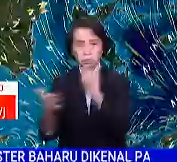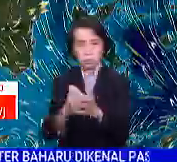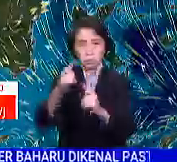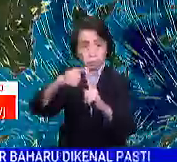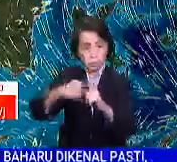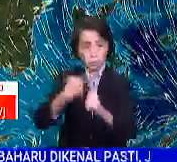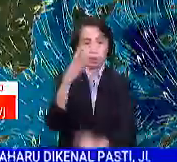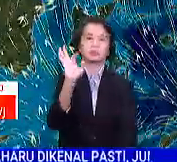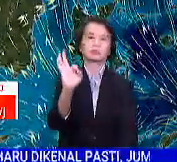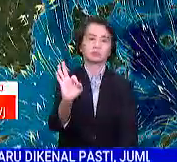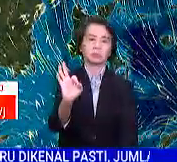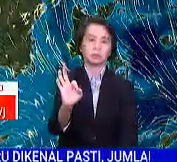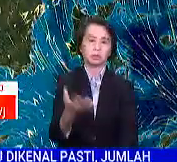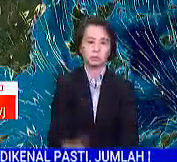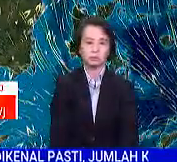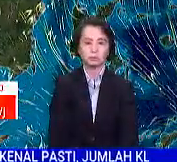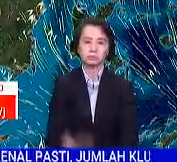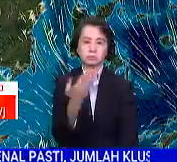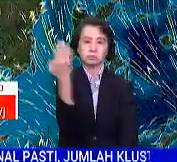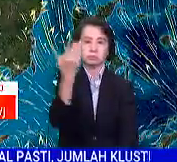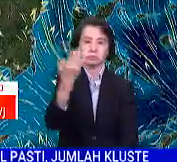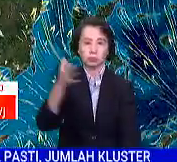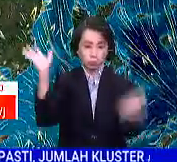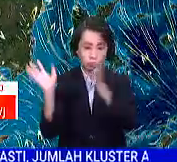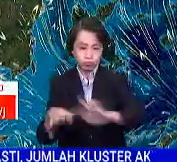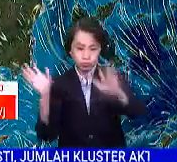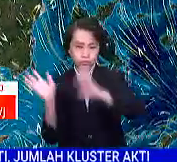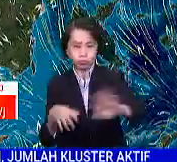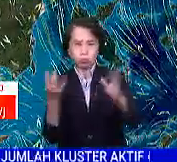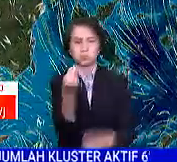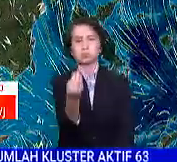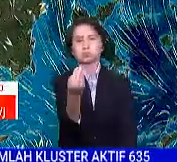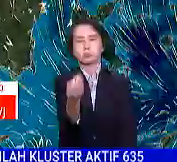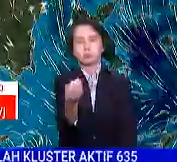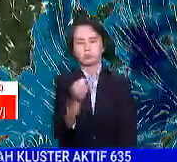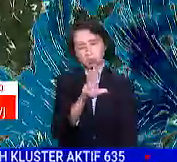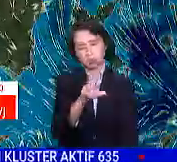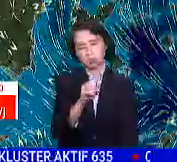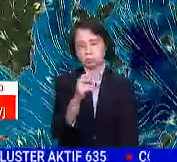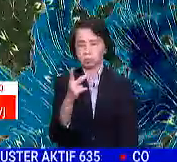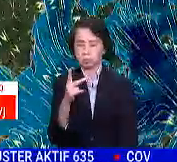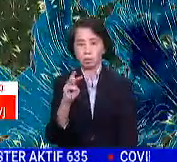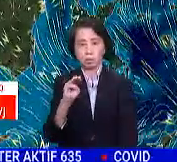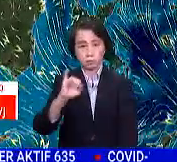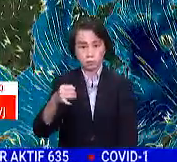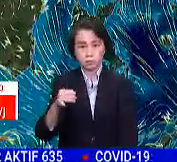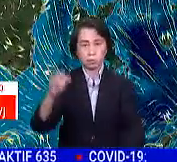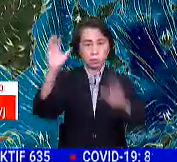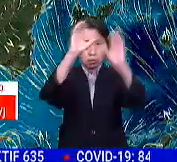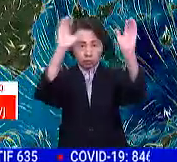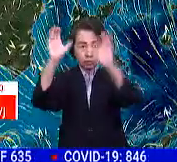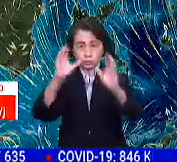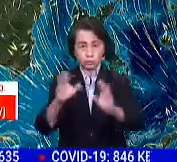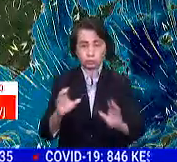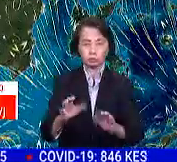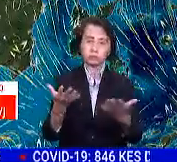bulan September nanti. Kebiasaannya, kelajuan angin kurang daripada 30 km sejam. Corak cuaca ketika monsun